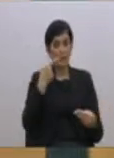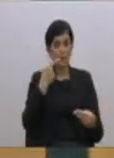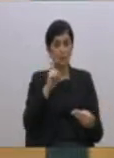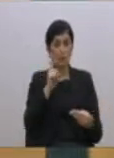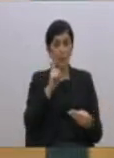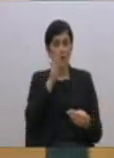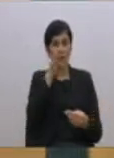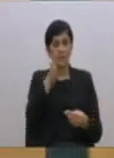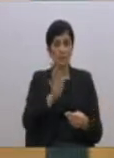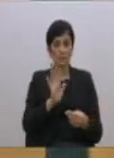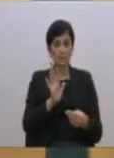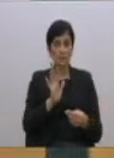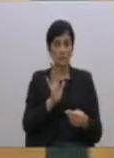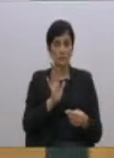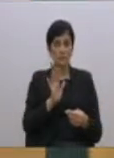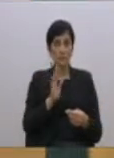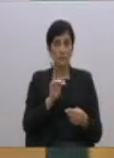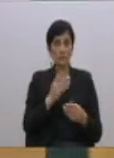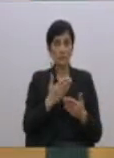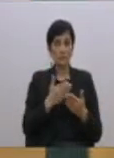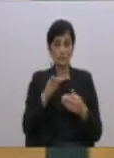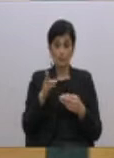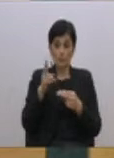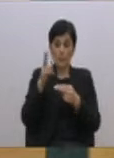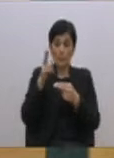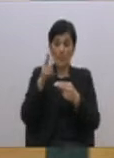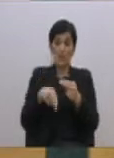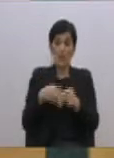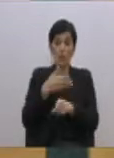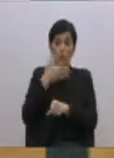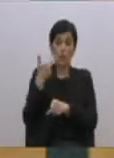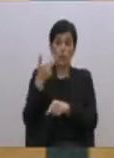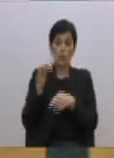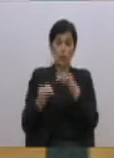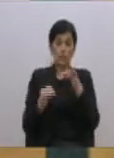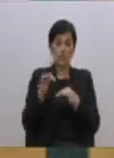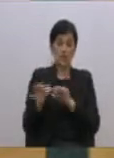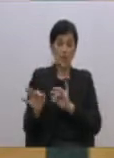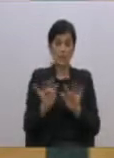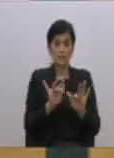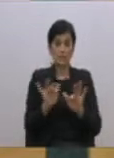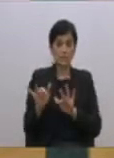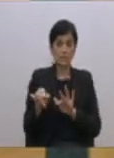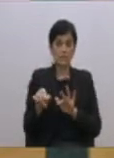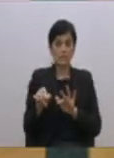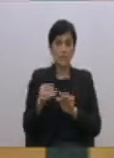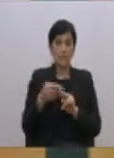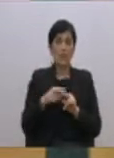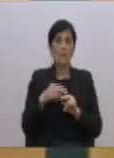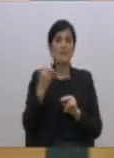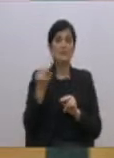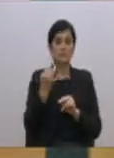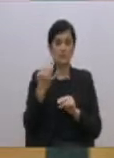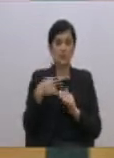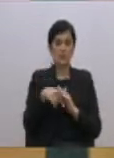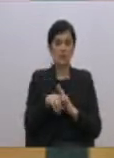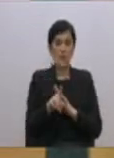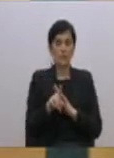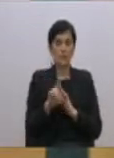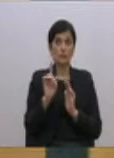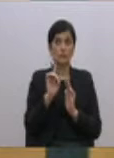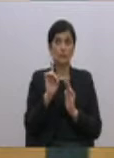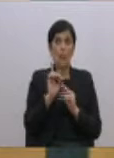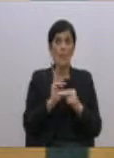მოხდეს ჯერ კიდევ დაუსრულებელ სამართალწარმოების ეტაპზე, ამ ინტერესთან გამომდინარე და ის, რომ